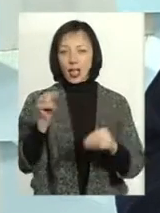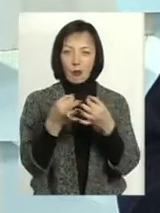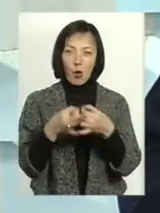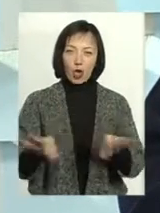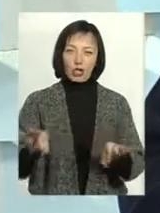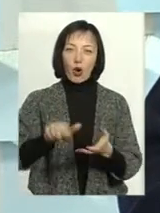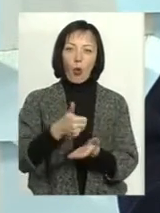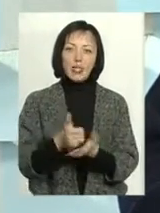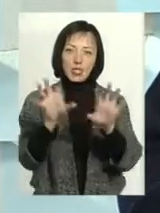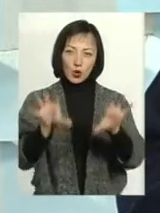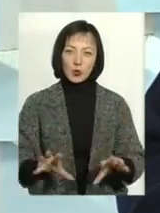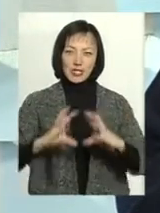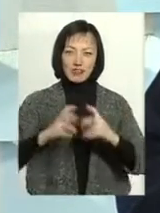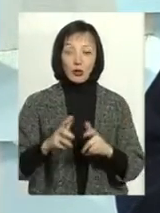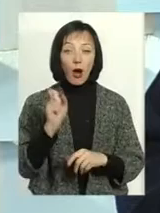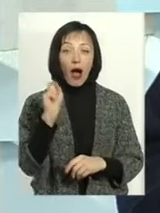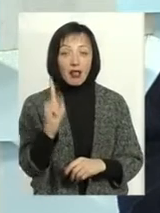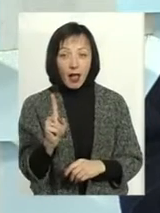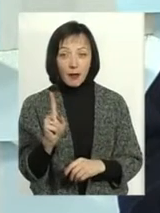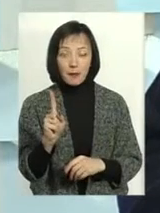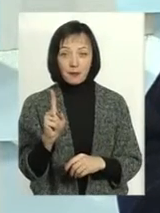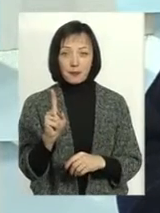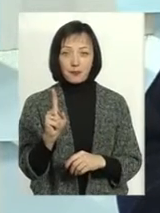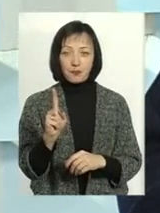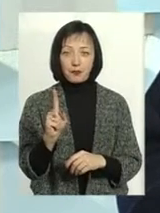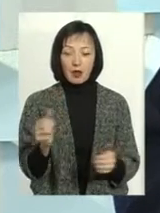Конституцій світу. Але поряд з